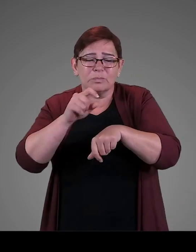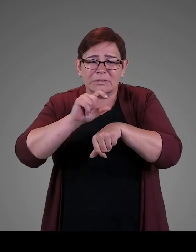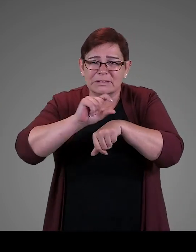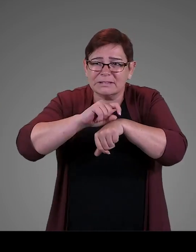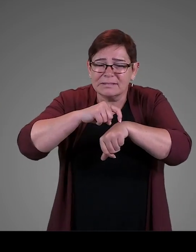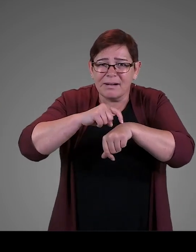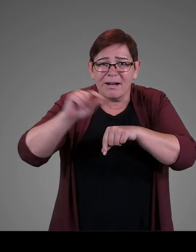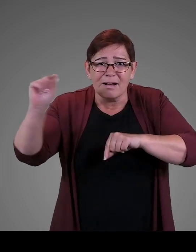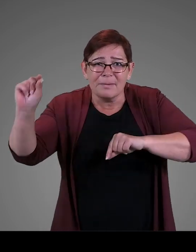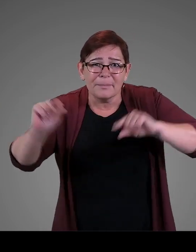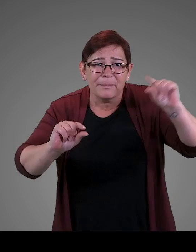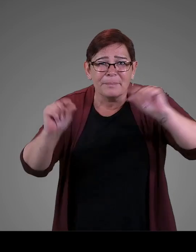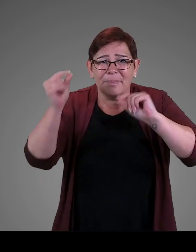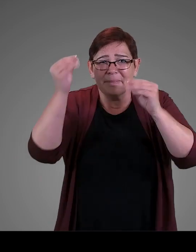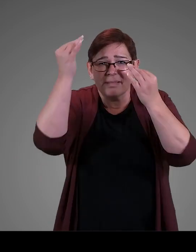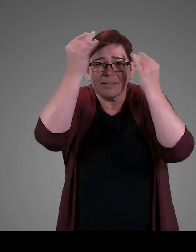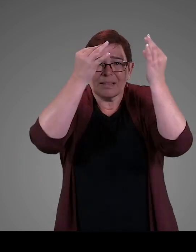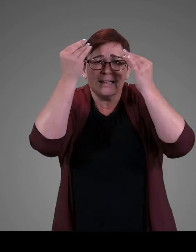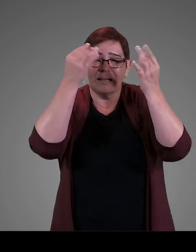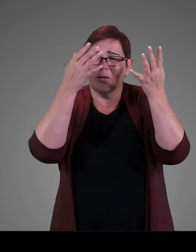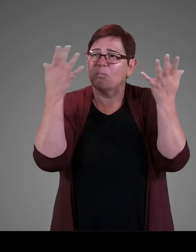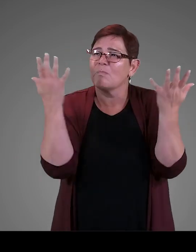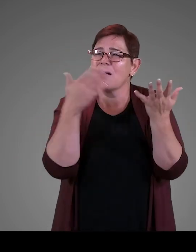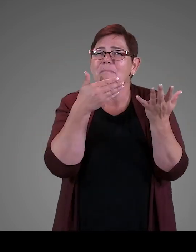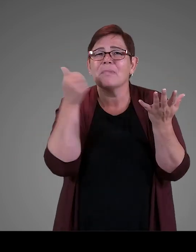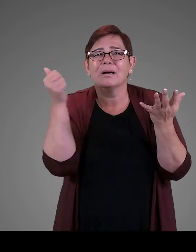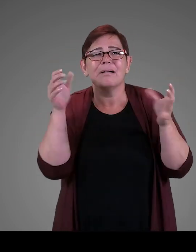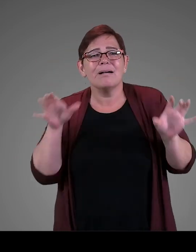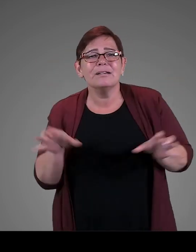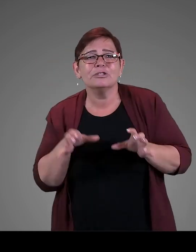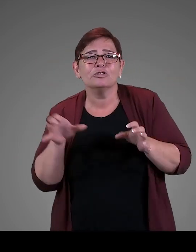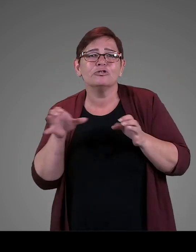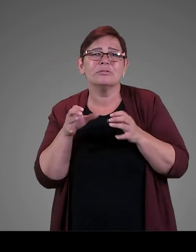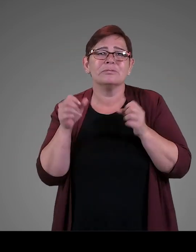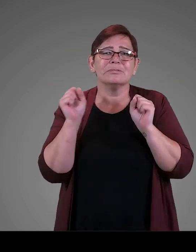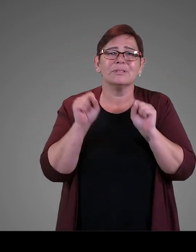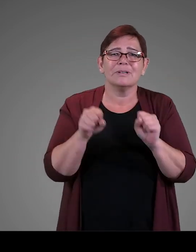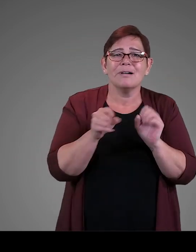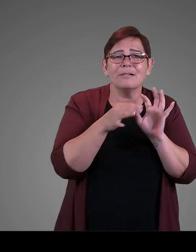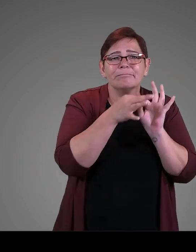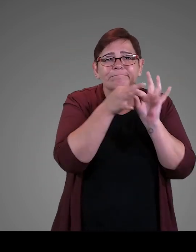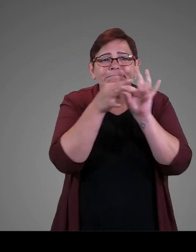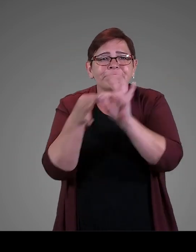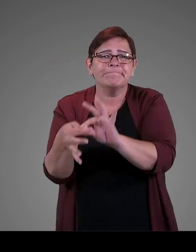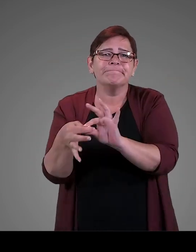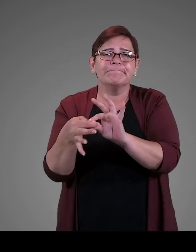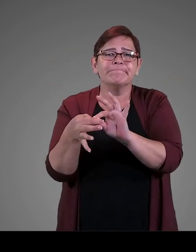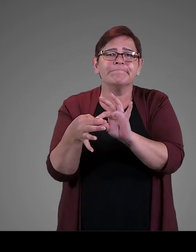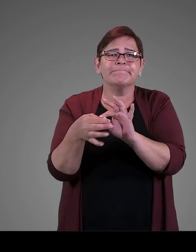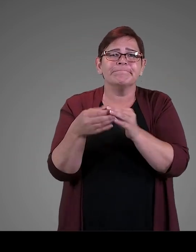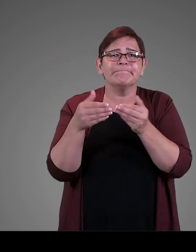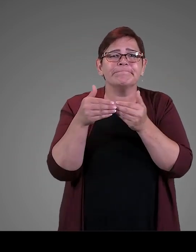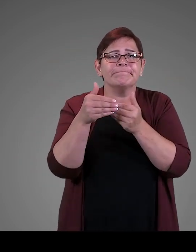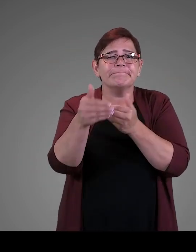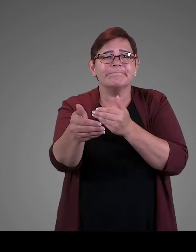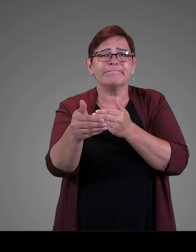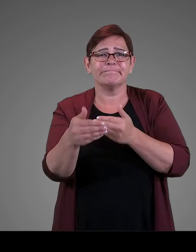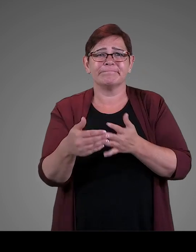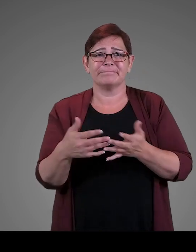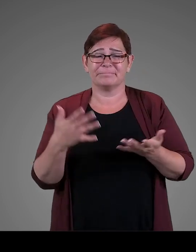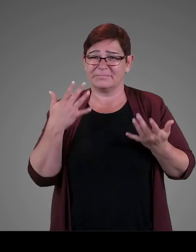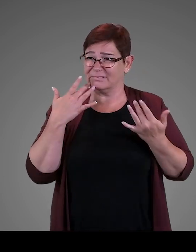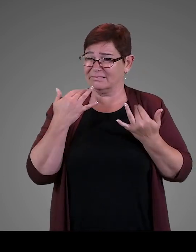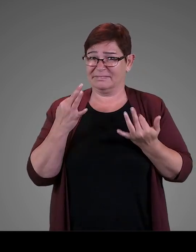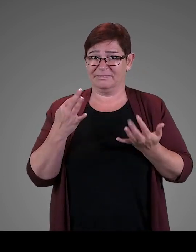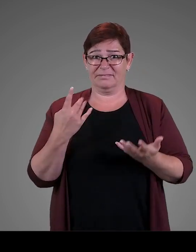mettre un peu de temps à contribution pour mieux réfléchir quel genre d'action qu'on va faire pour que ça soit pertinent. Parce que si c'est